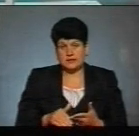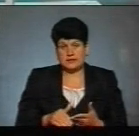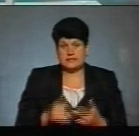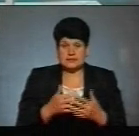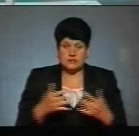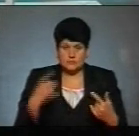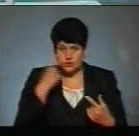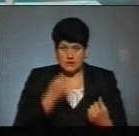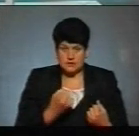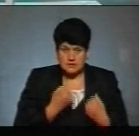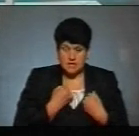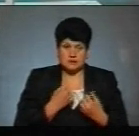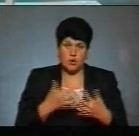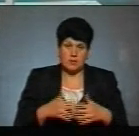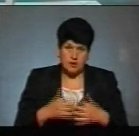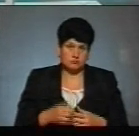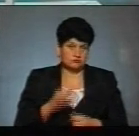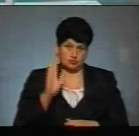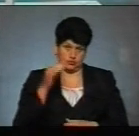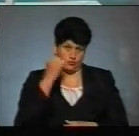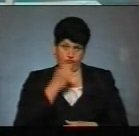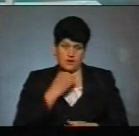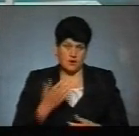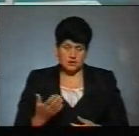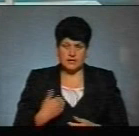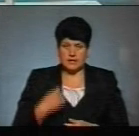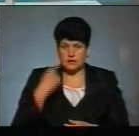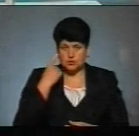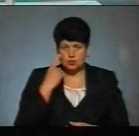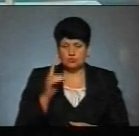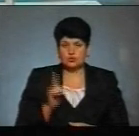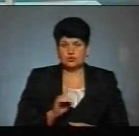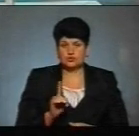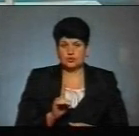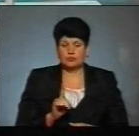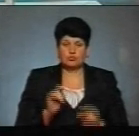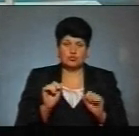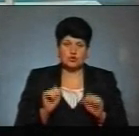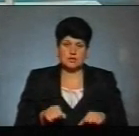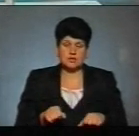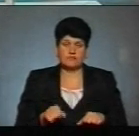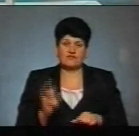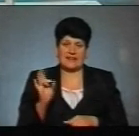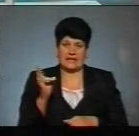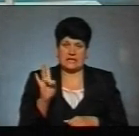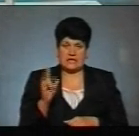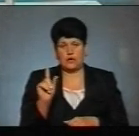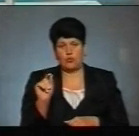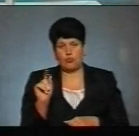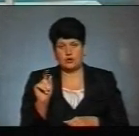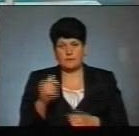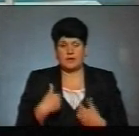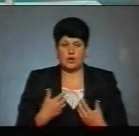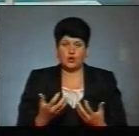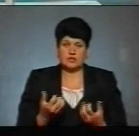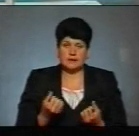ми, звичайно, їм будемо дуже вдячні. От буквально я думаю, що десь, можливо, в неділю, в понеділок ми отримаємо